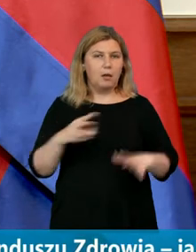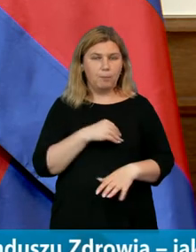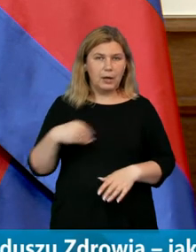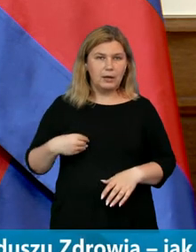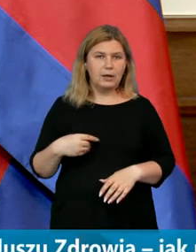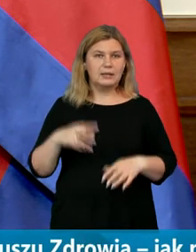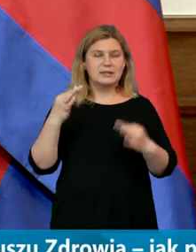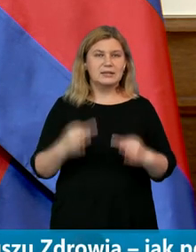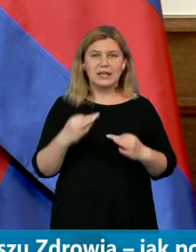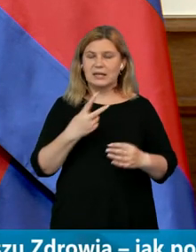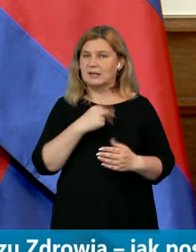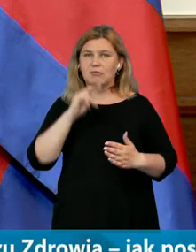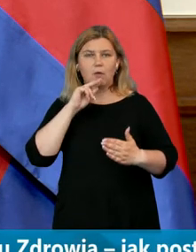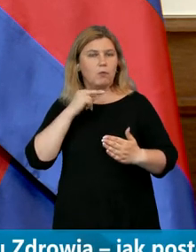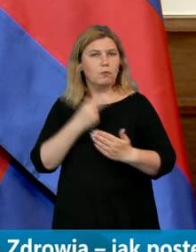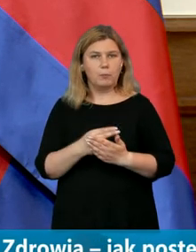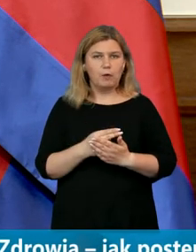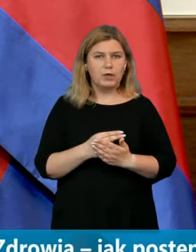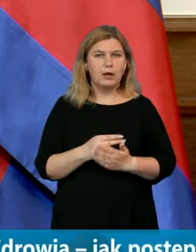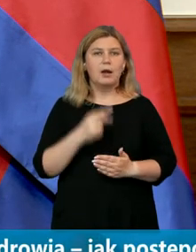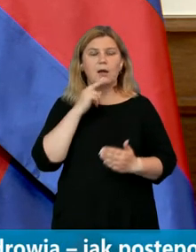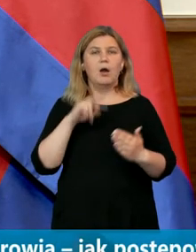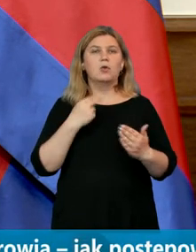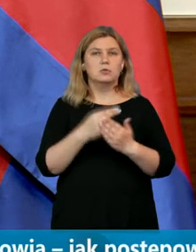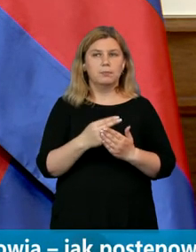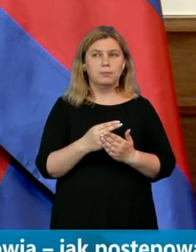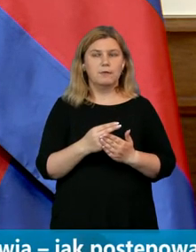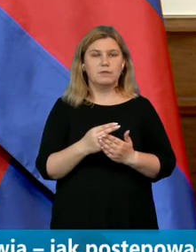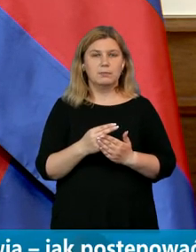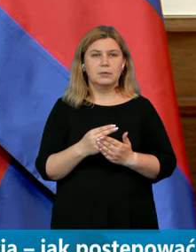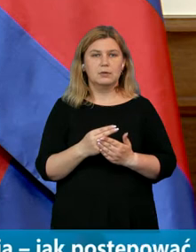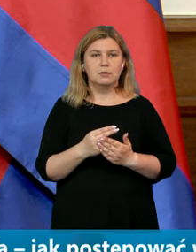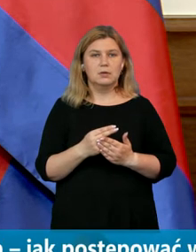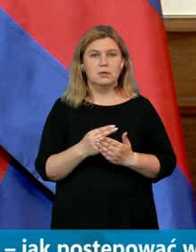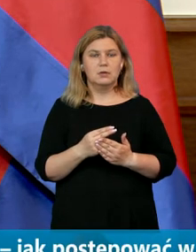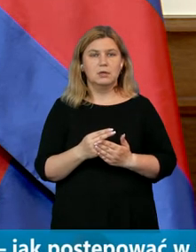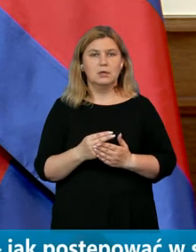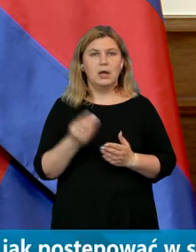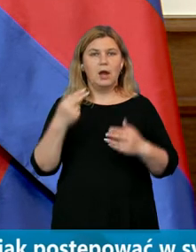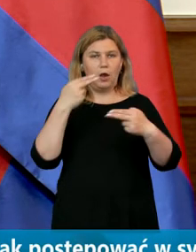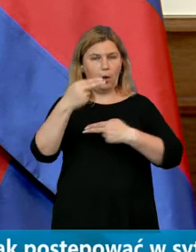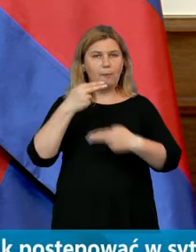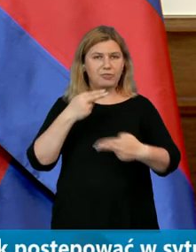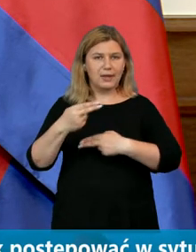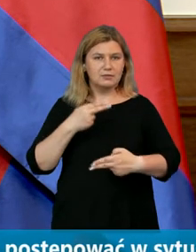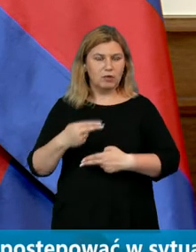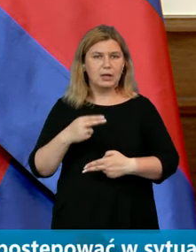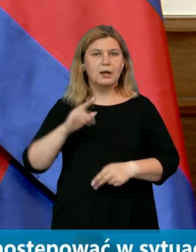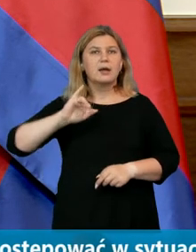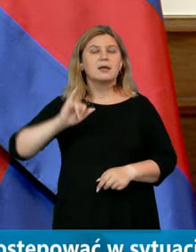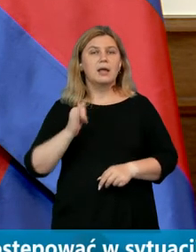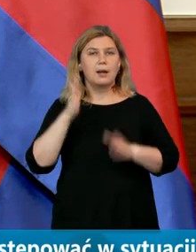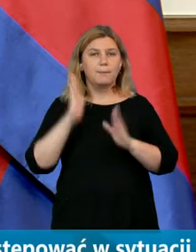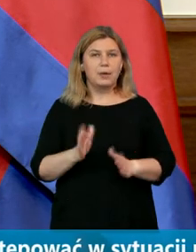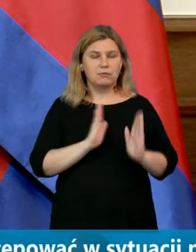tę chwilę nie odpowiem, ale odpowiemy Pani na pewno w komentarzach,